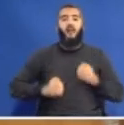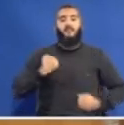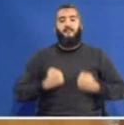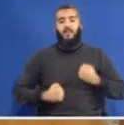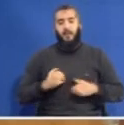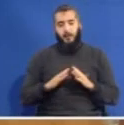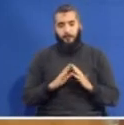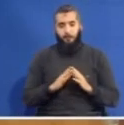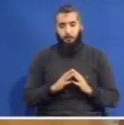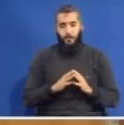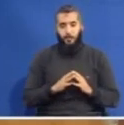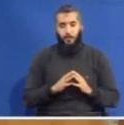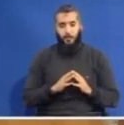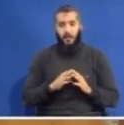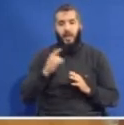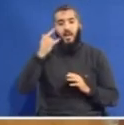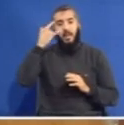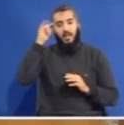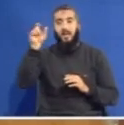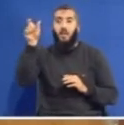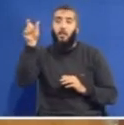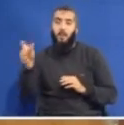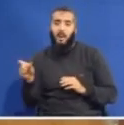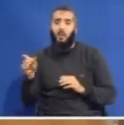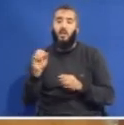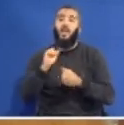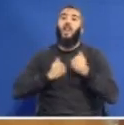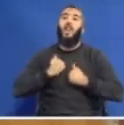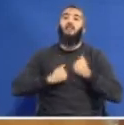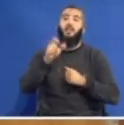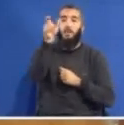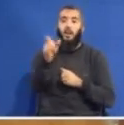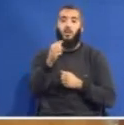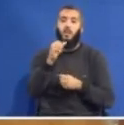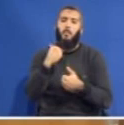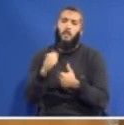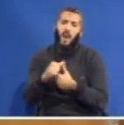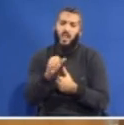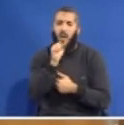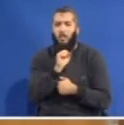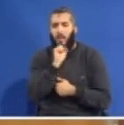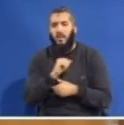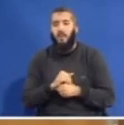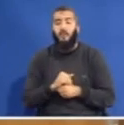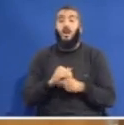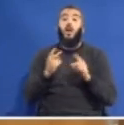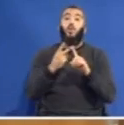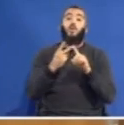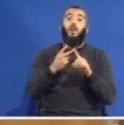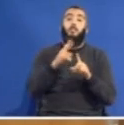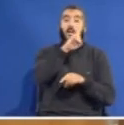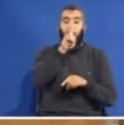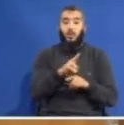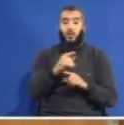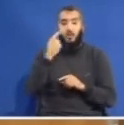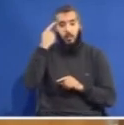بالنسبة من غسل للكبير والعاجز. أما قضية كيفية القضاء، كيفية القضاء عندنا